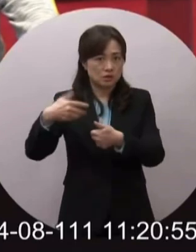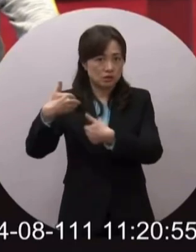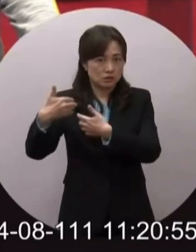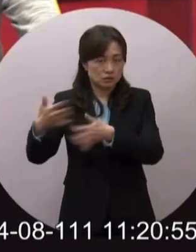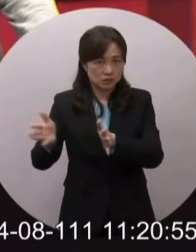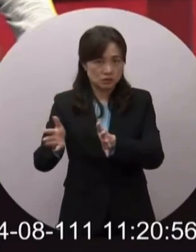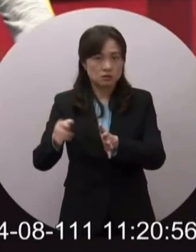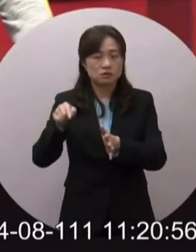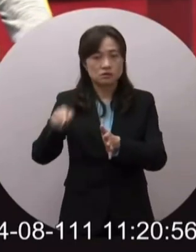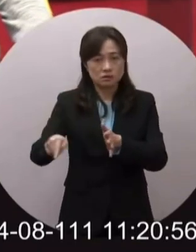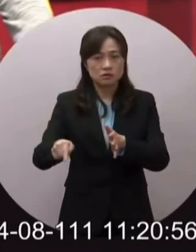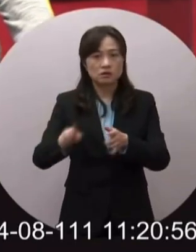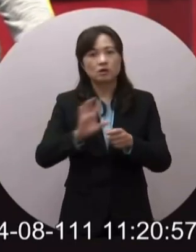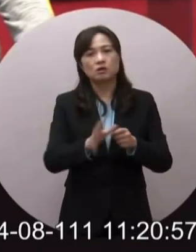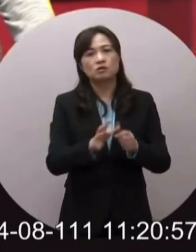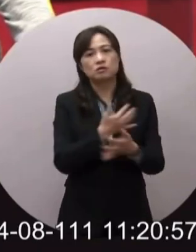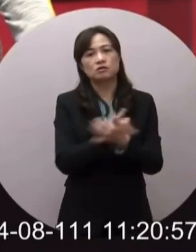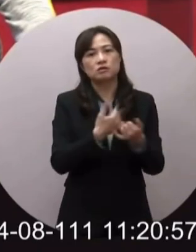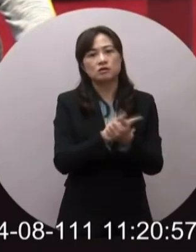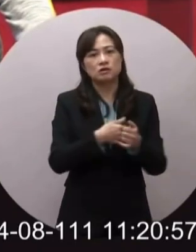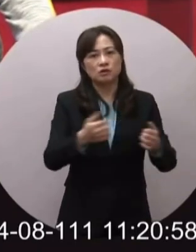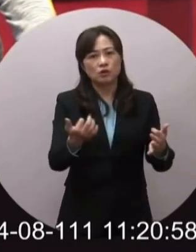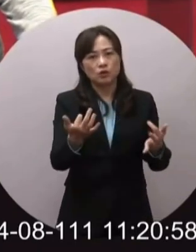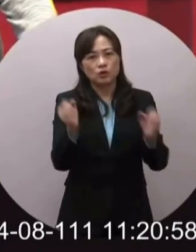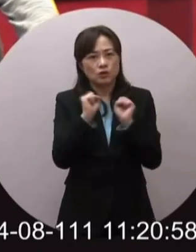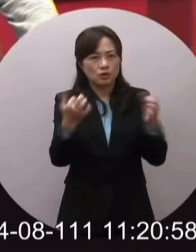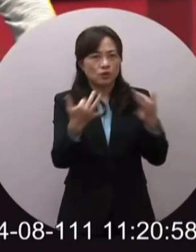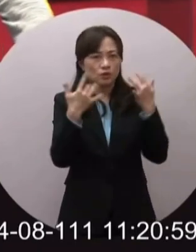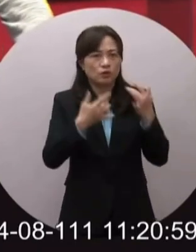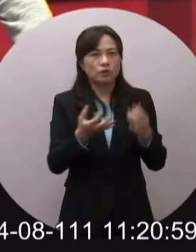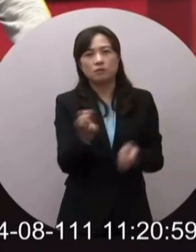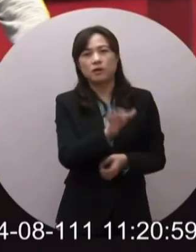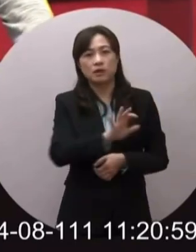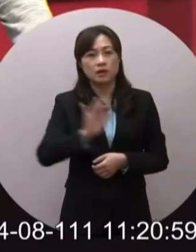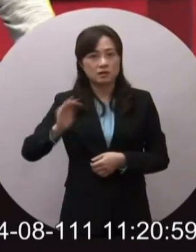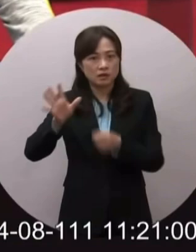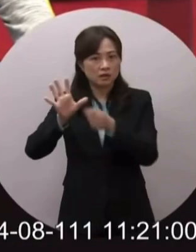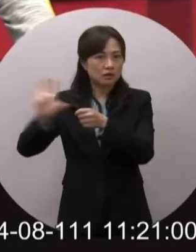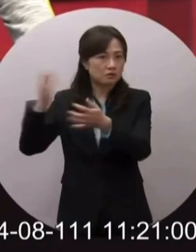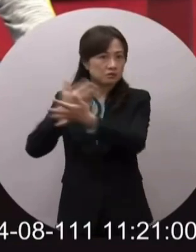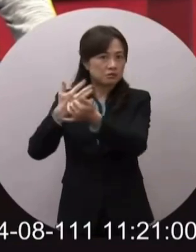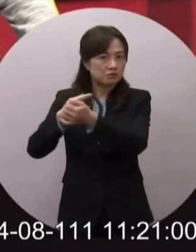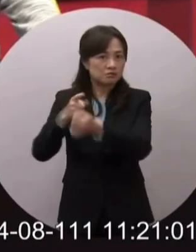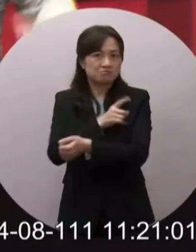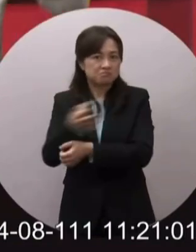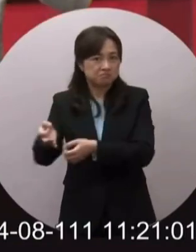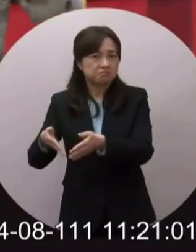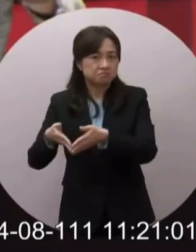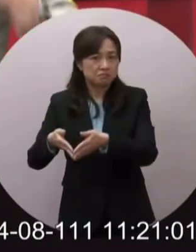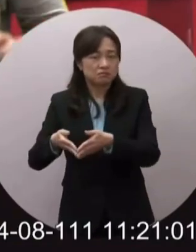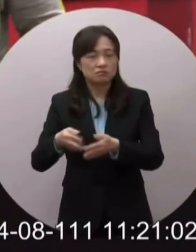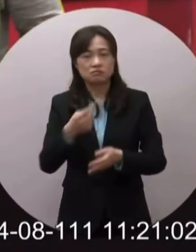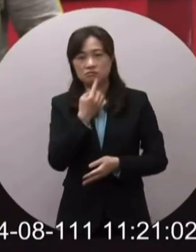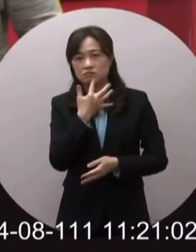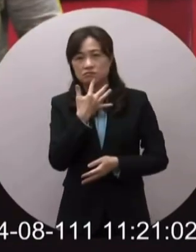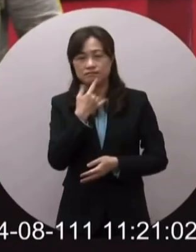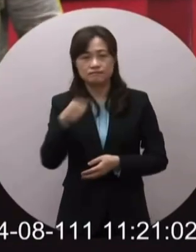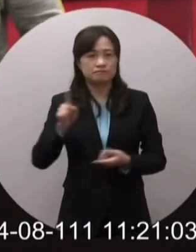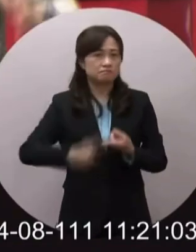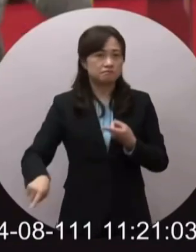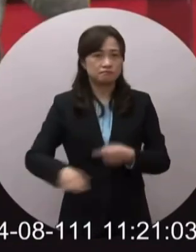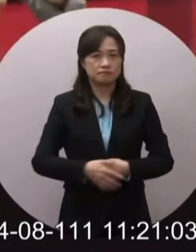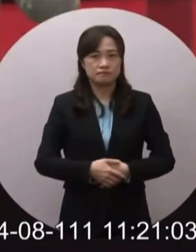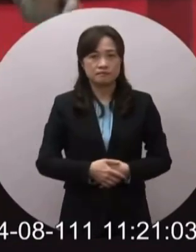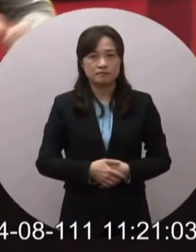用付钱，高中生就要付钱。你认为这个道理是什么？在完全中学，然后呢，你给的电费不够，